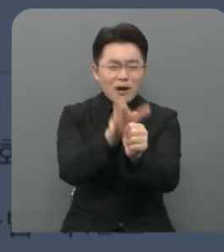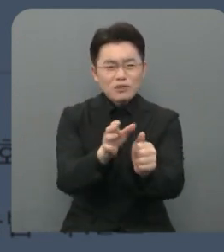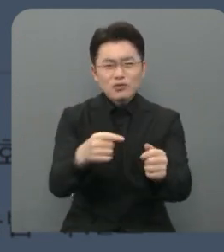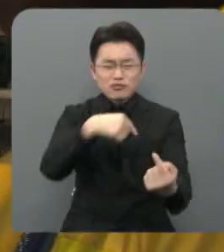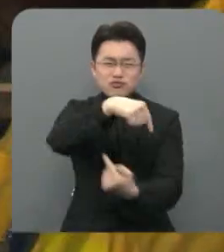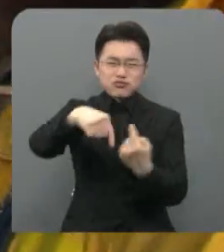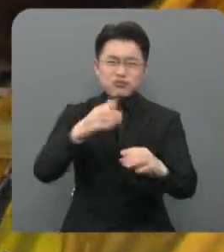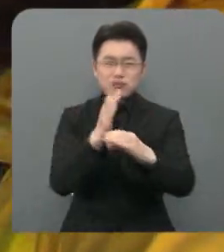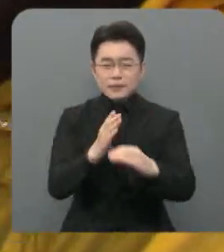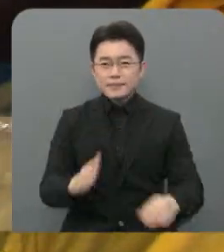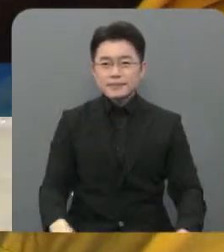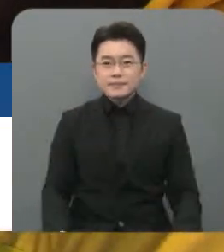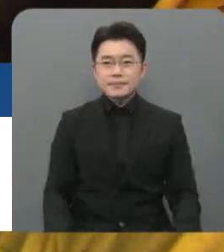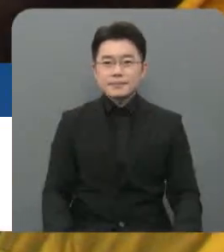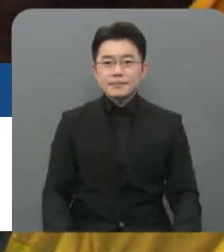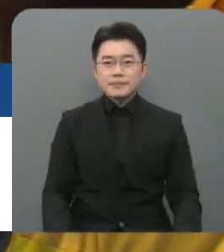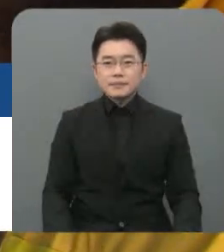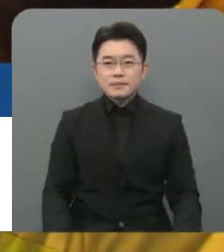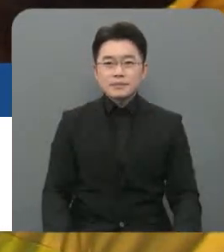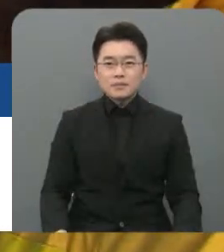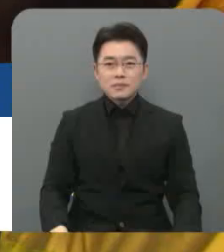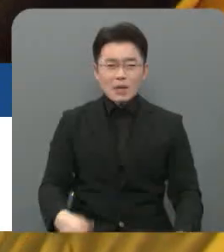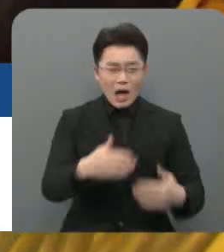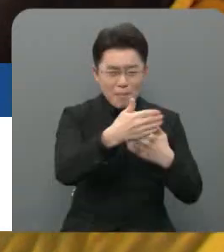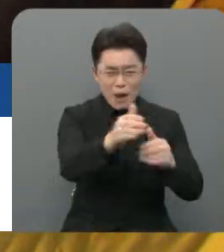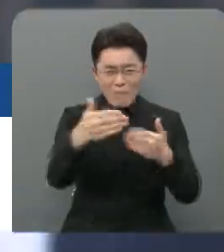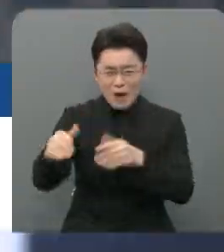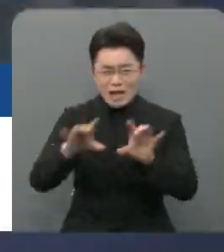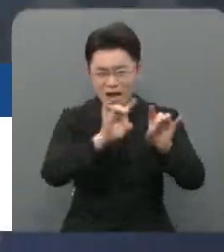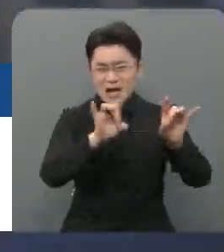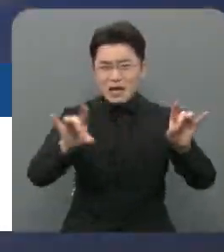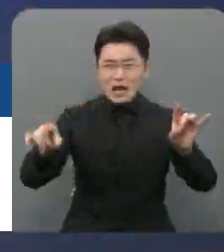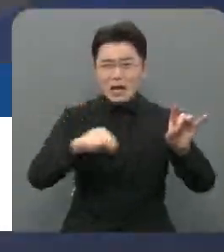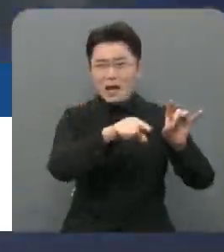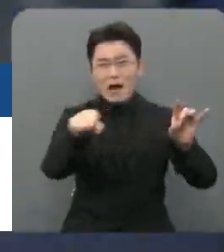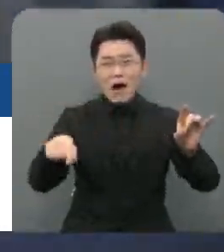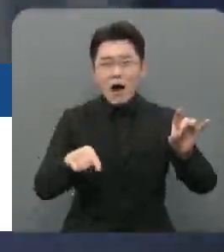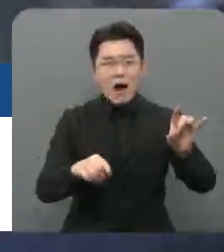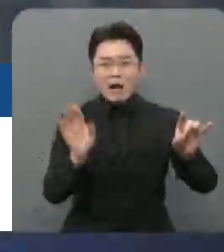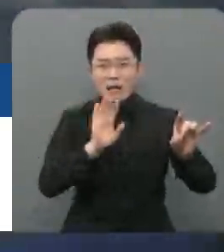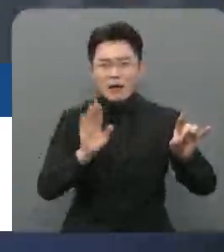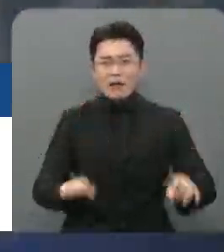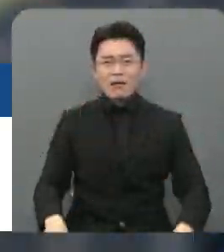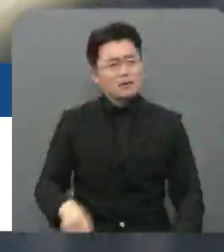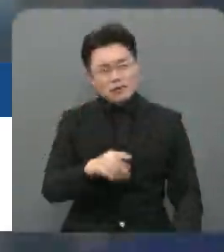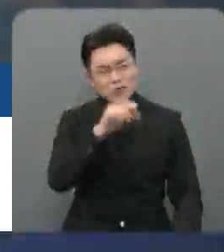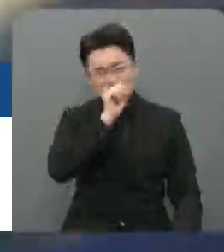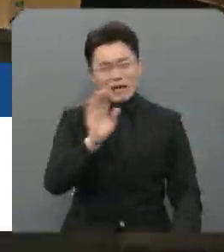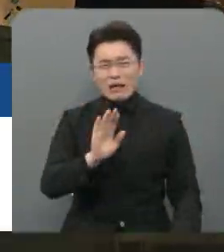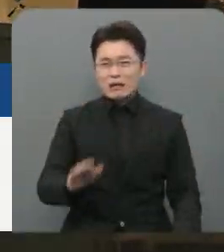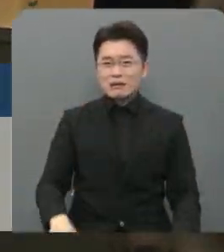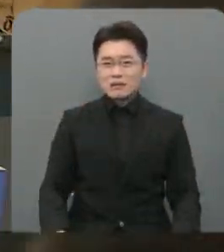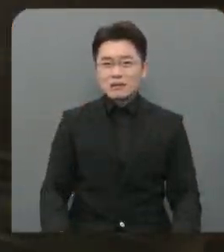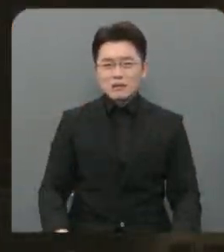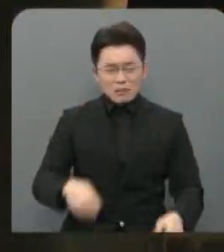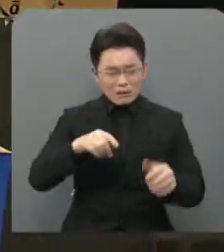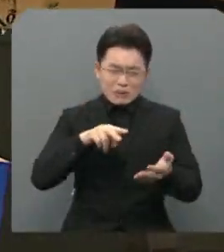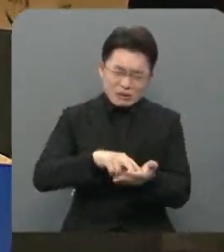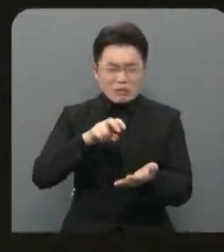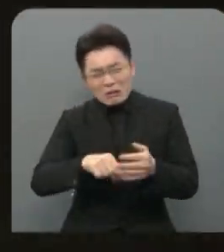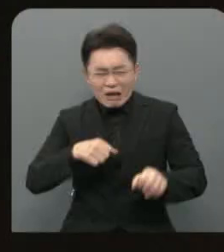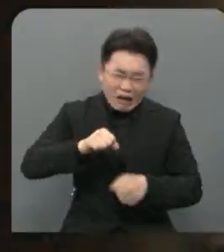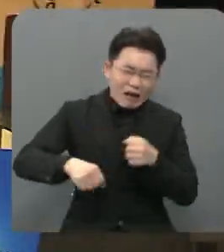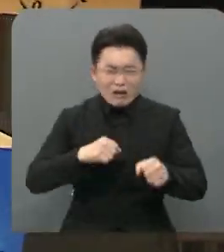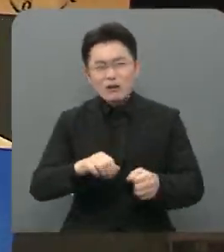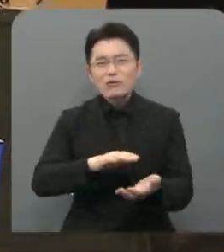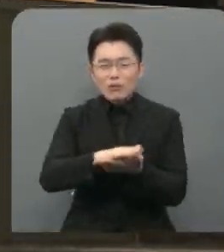겁니다. 이런 식으로 웬만하시면 하라니까 나는 이게 자주 생각하거든. 뛰어들게 같이 약간 물론 싸우고 있어. 마리당